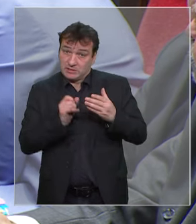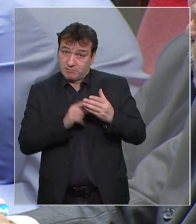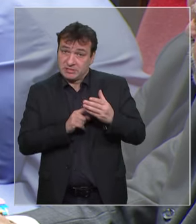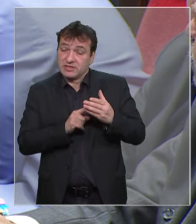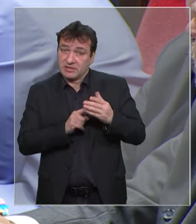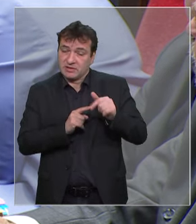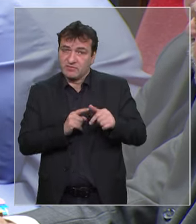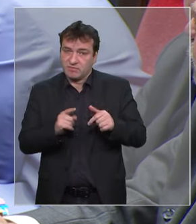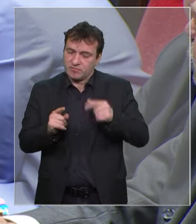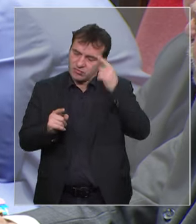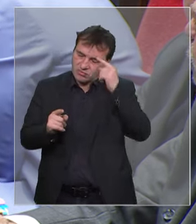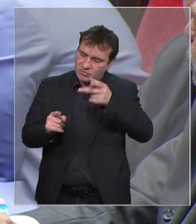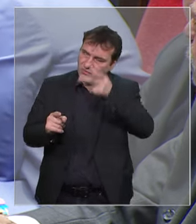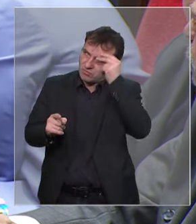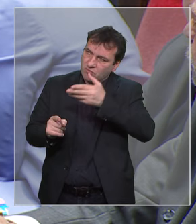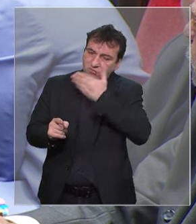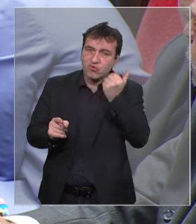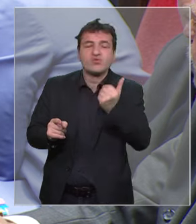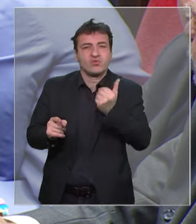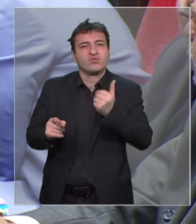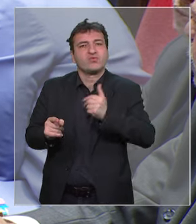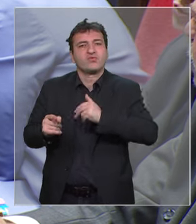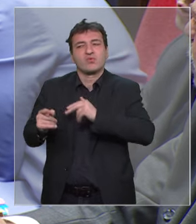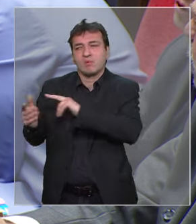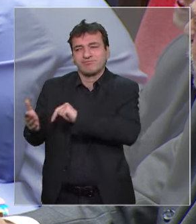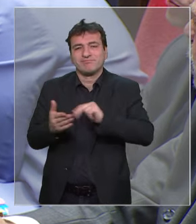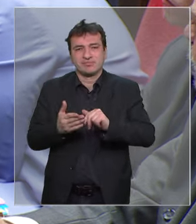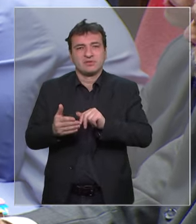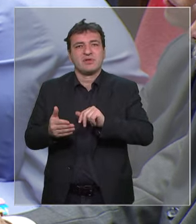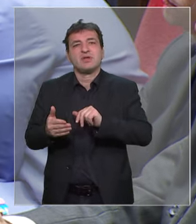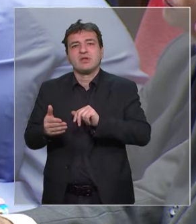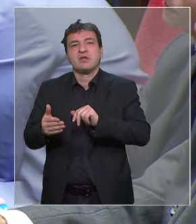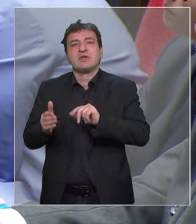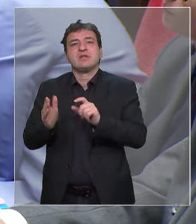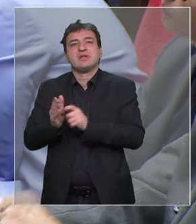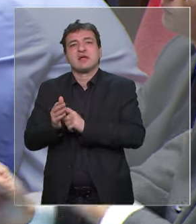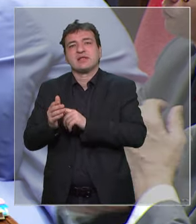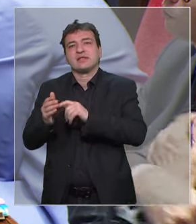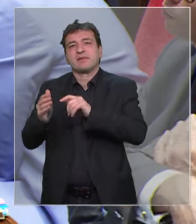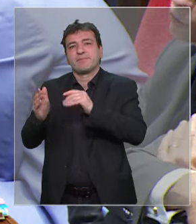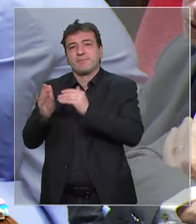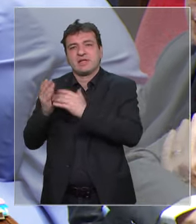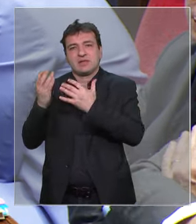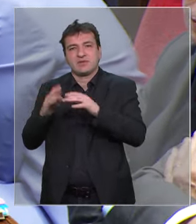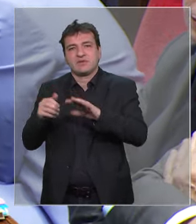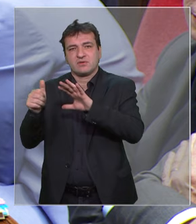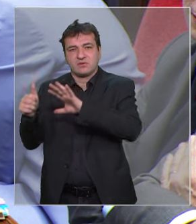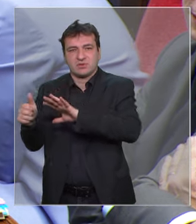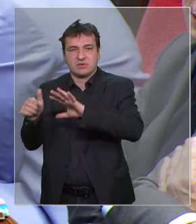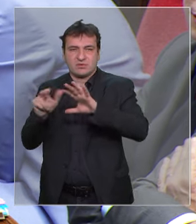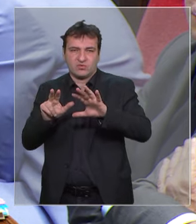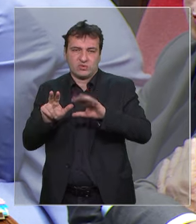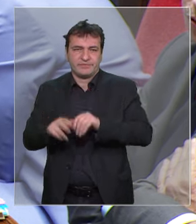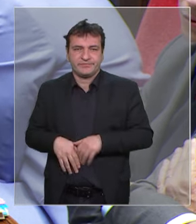en compte dans notre relation. La dénonciation sèche de cet accord, elle n'est pas